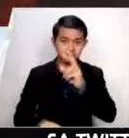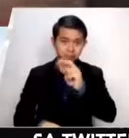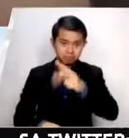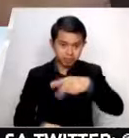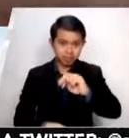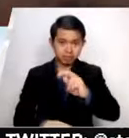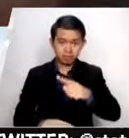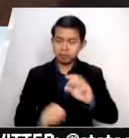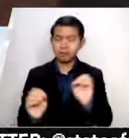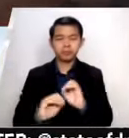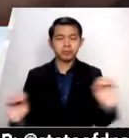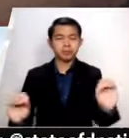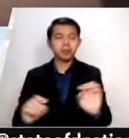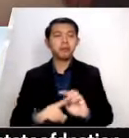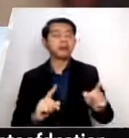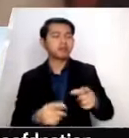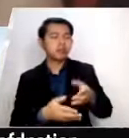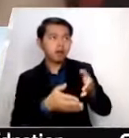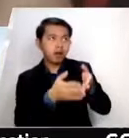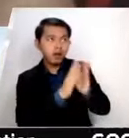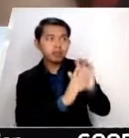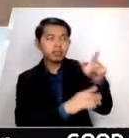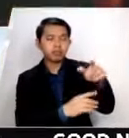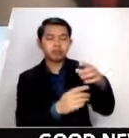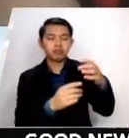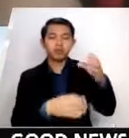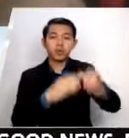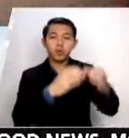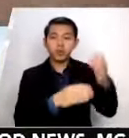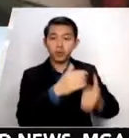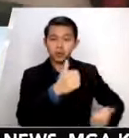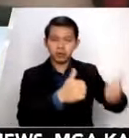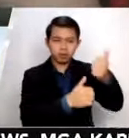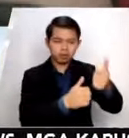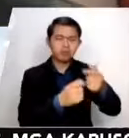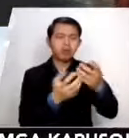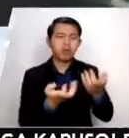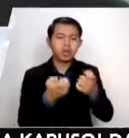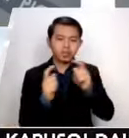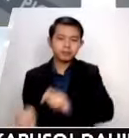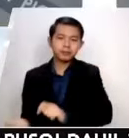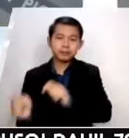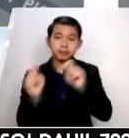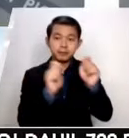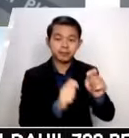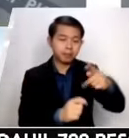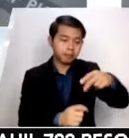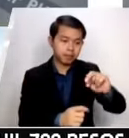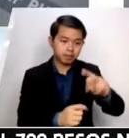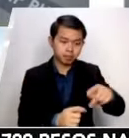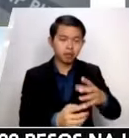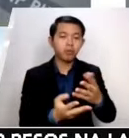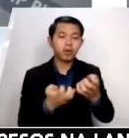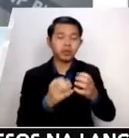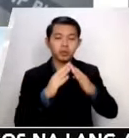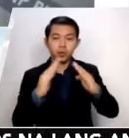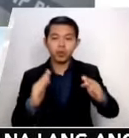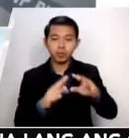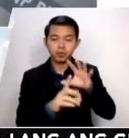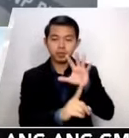na alisin sa PNP custodial facility si kuloy dahil Bukod sa 74 years old na at meron daw health